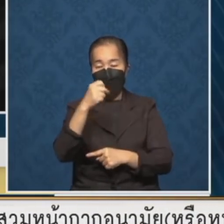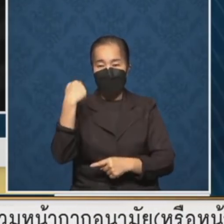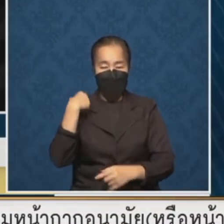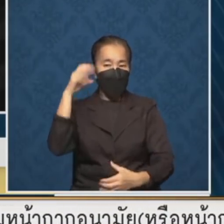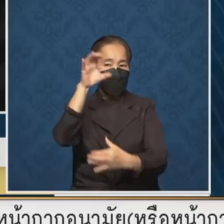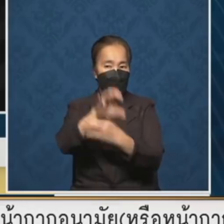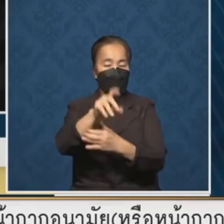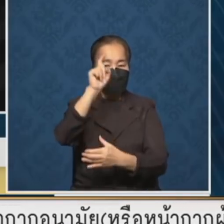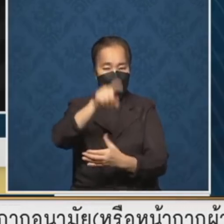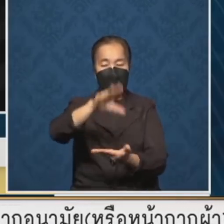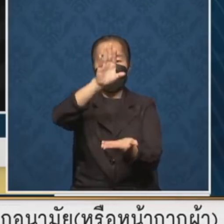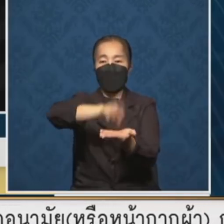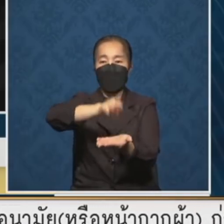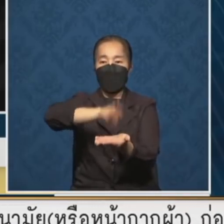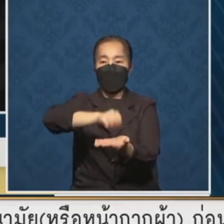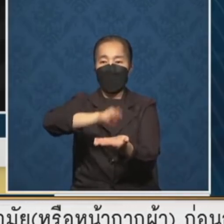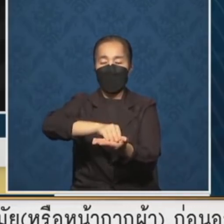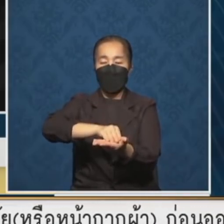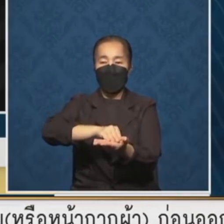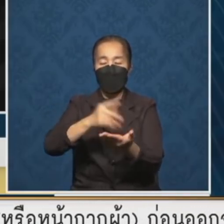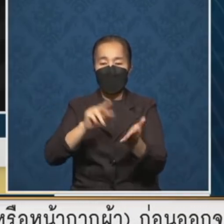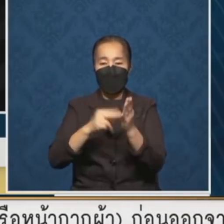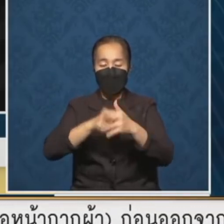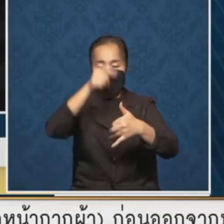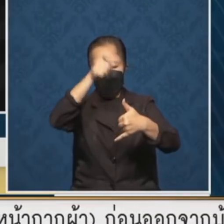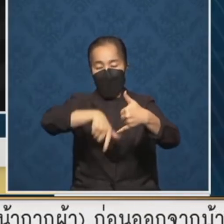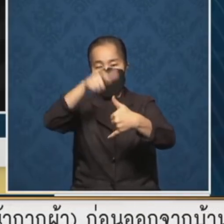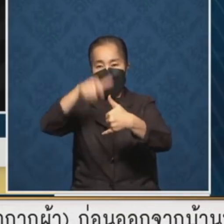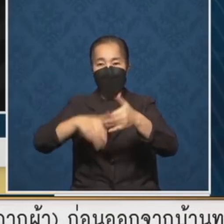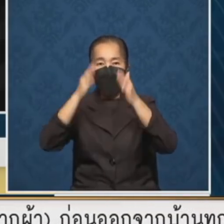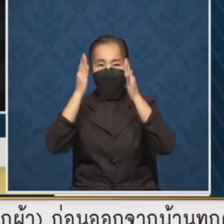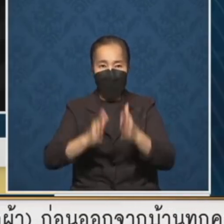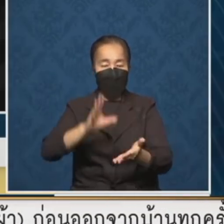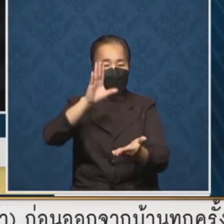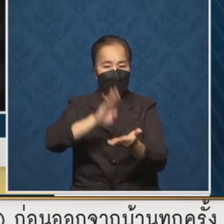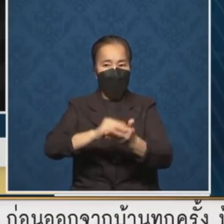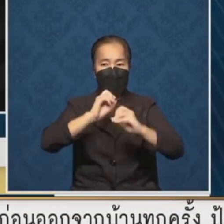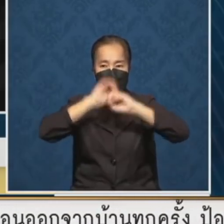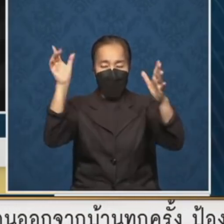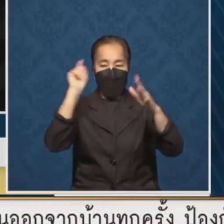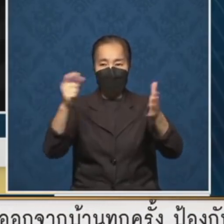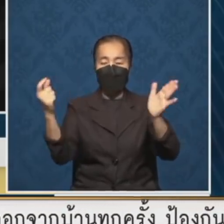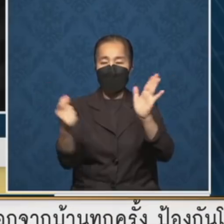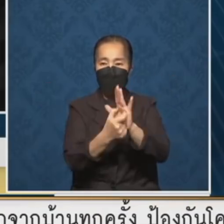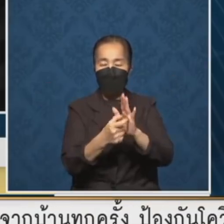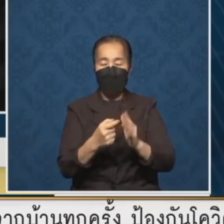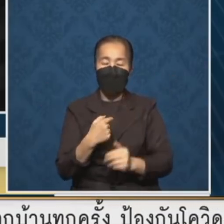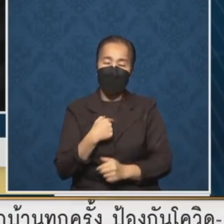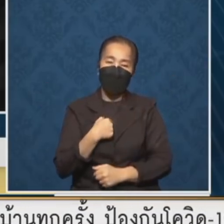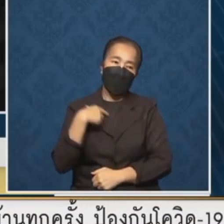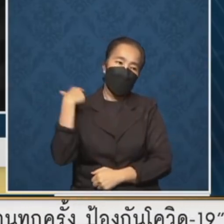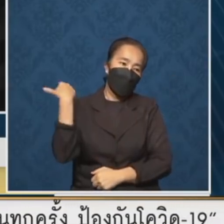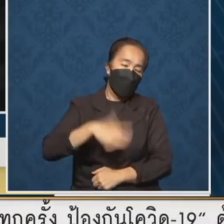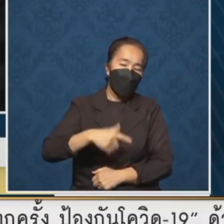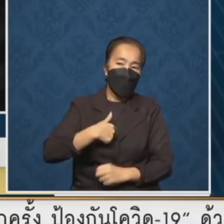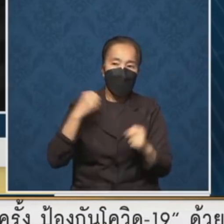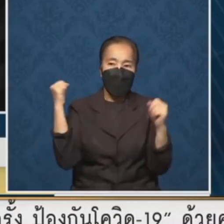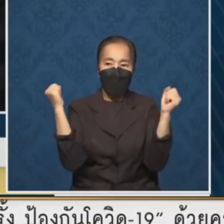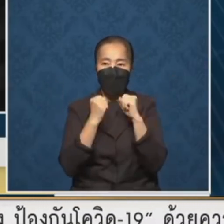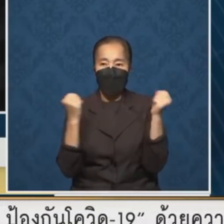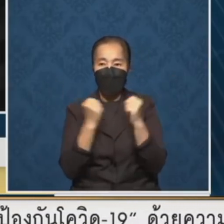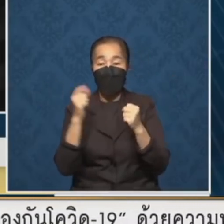ข้อมูลที่สามารถระบุตัวบุคคลของผู้ใช้งานได้อย่างชัดเจนอันนี้น่ากลัวมากครับเดี๋ยวผมจะชี้ให้เห็น